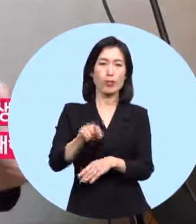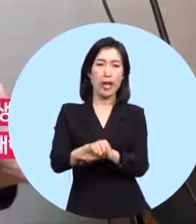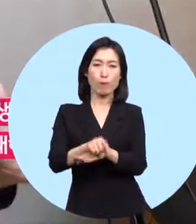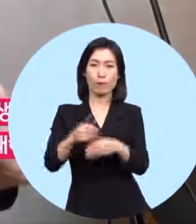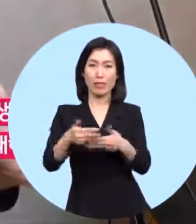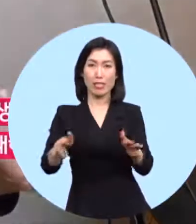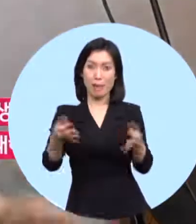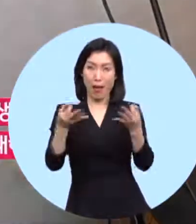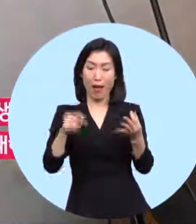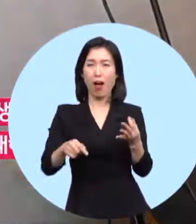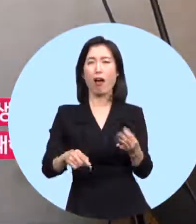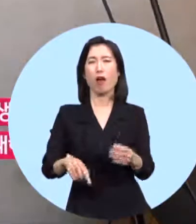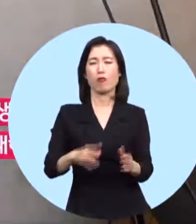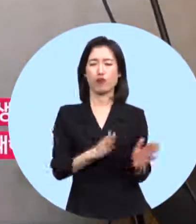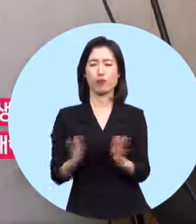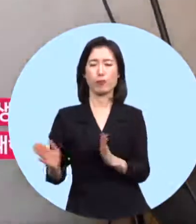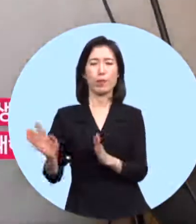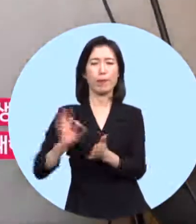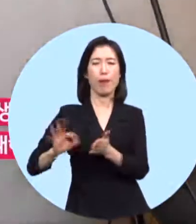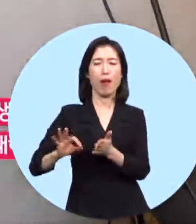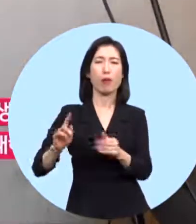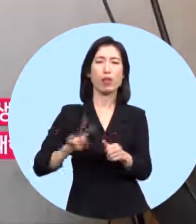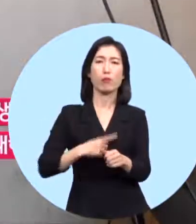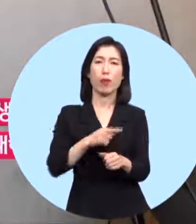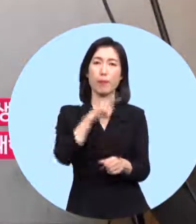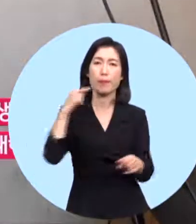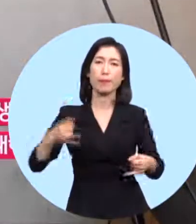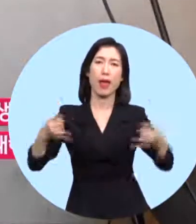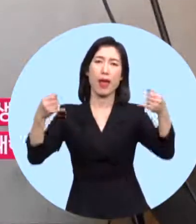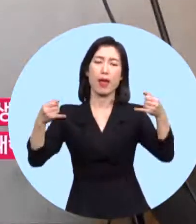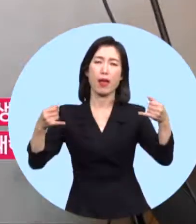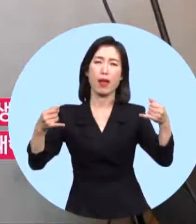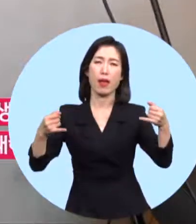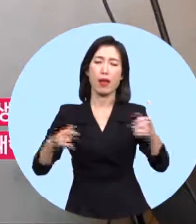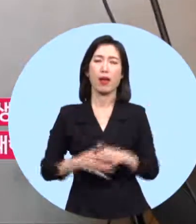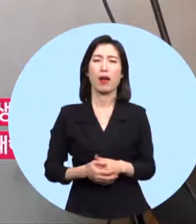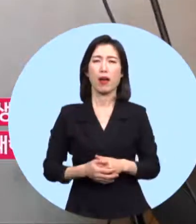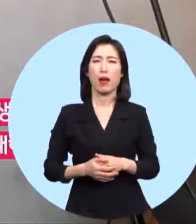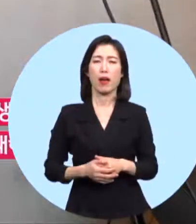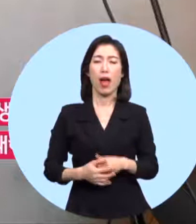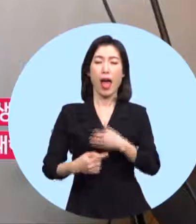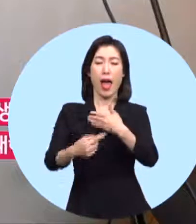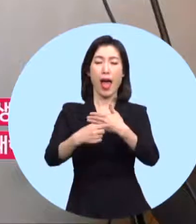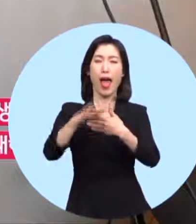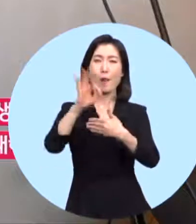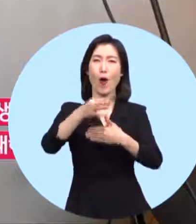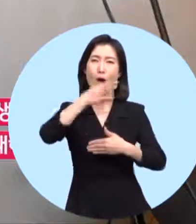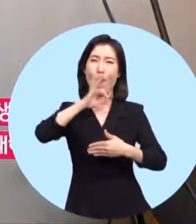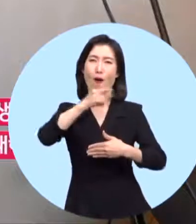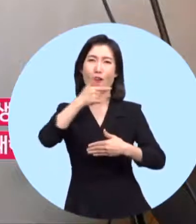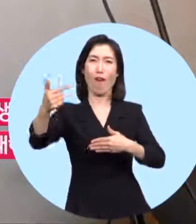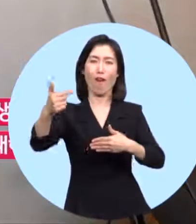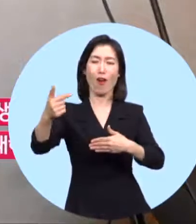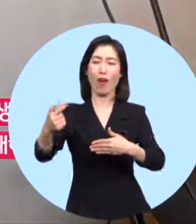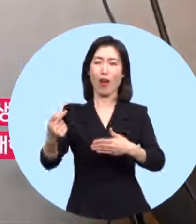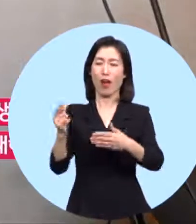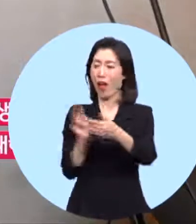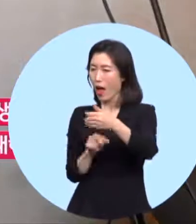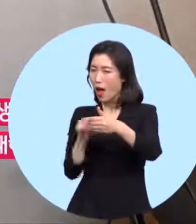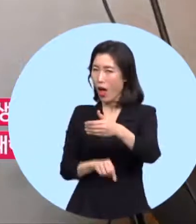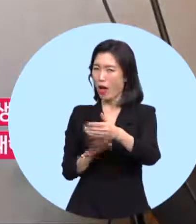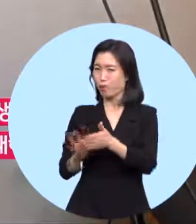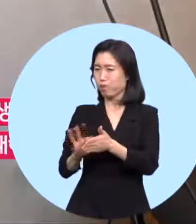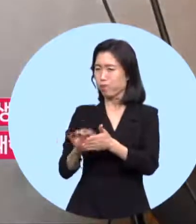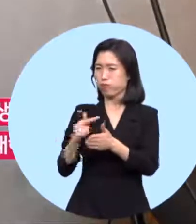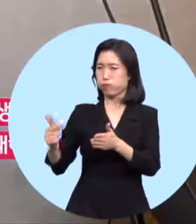이 사무실. 그러니까 이게 정말 앞으로 남고 뒤로 미친다 곱하기 2 정도